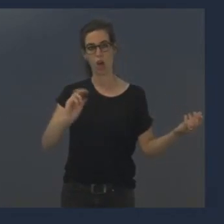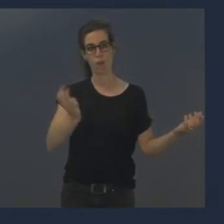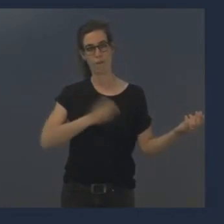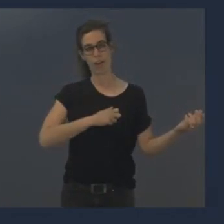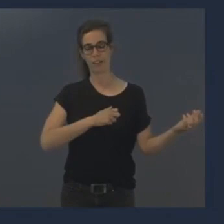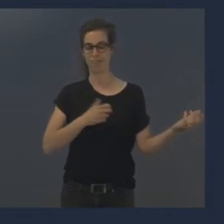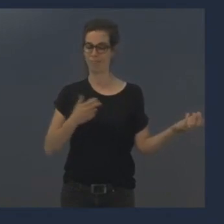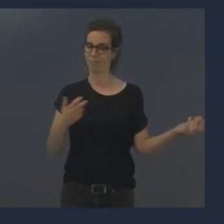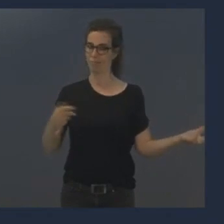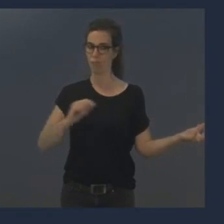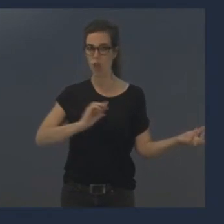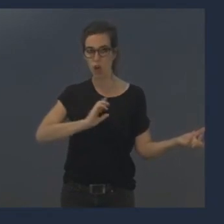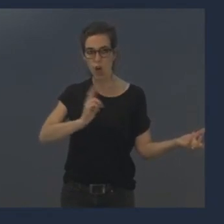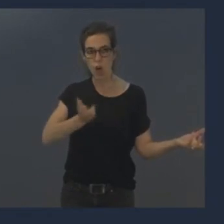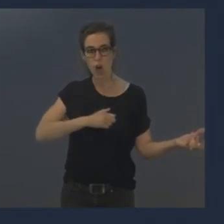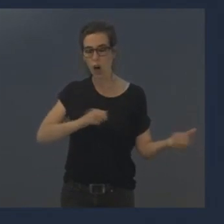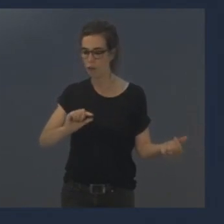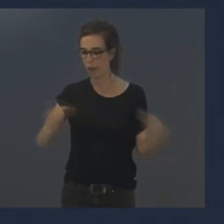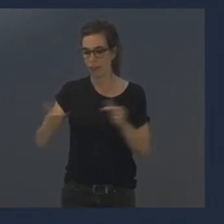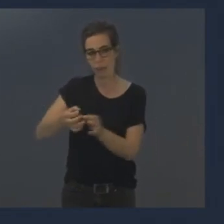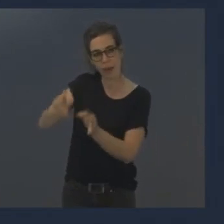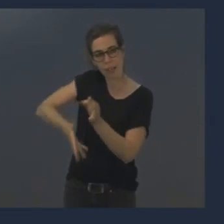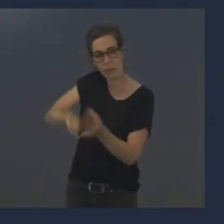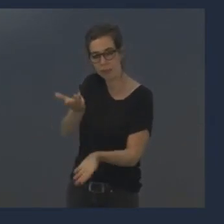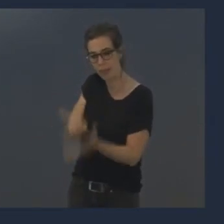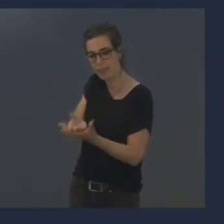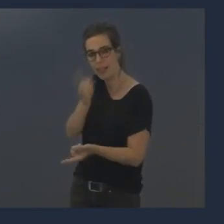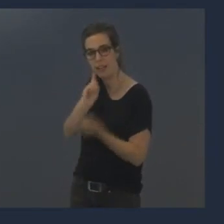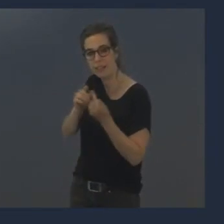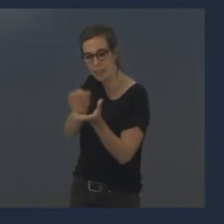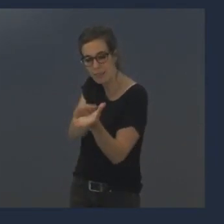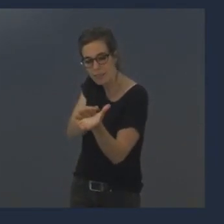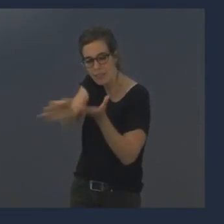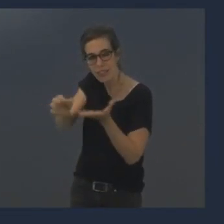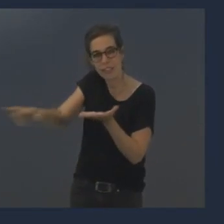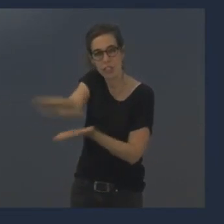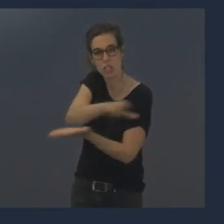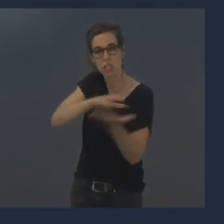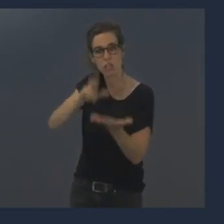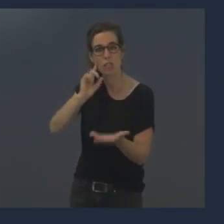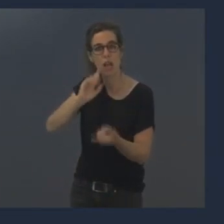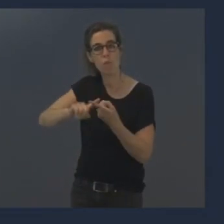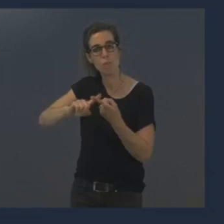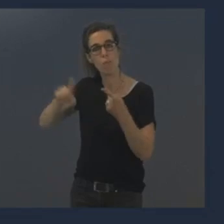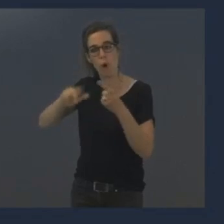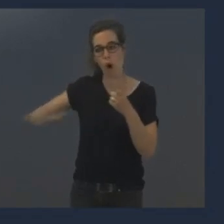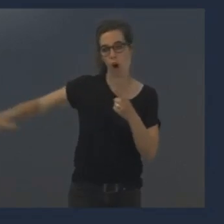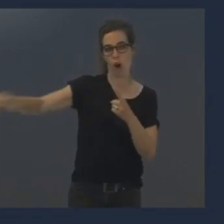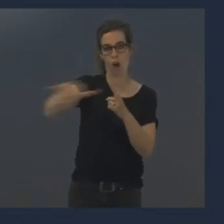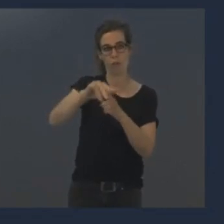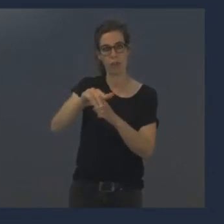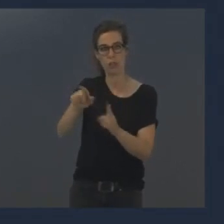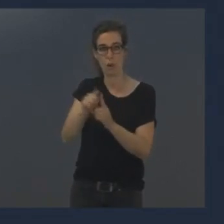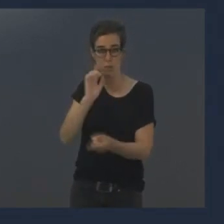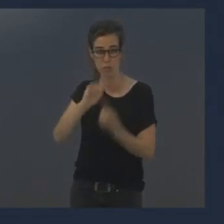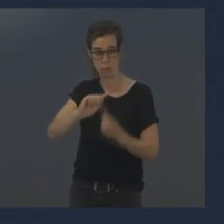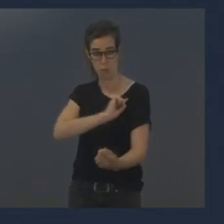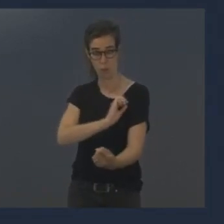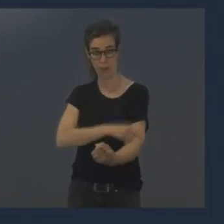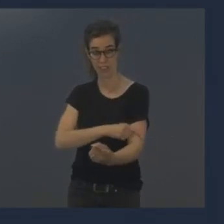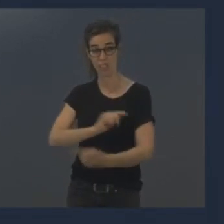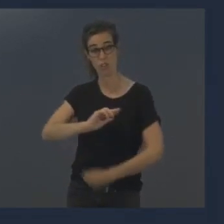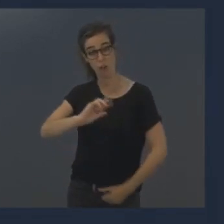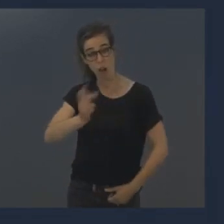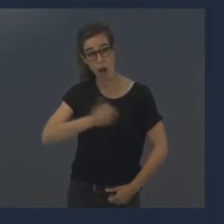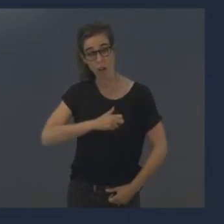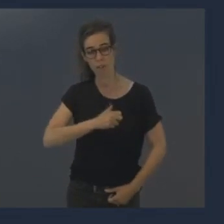Enfin, une délibération sur la stratégie régionale en faveur de l'environnement et de l'énergie. Il y aura quand même de toute façon il aura fallu attendre